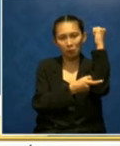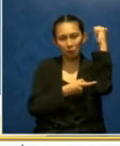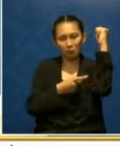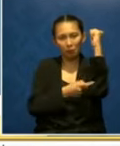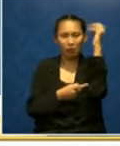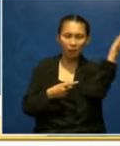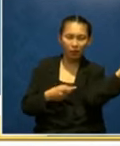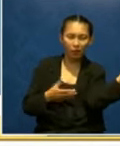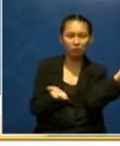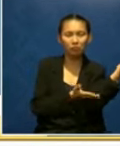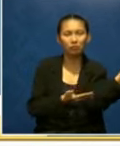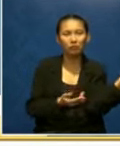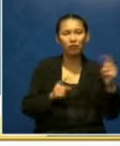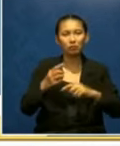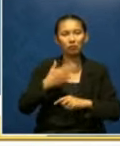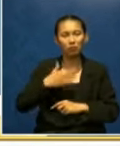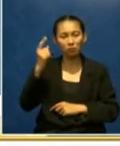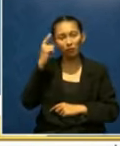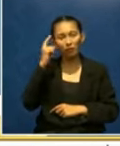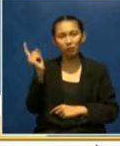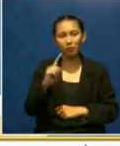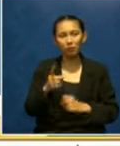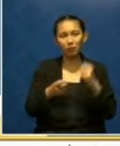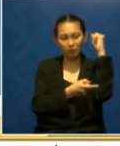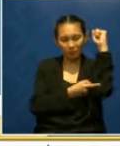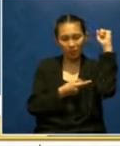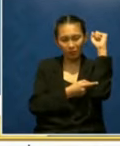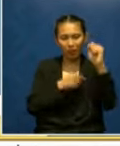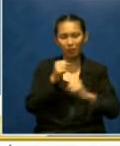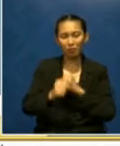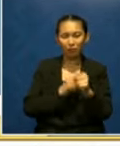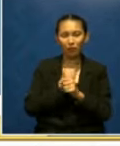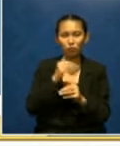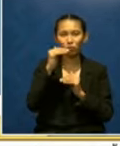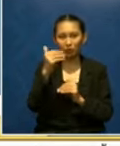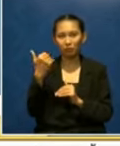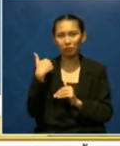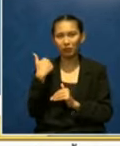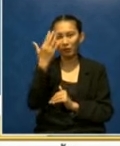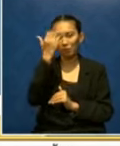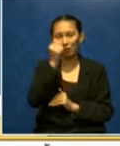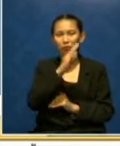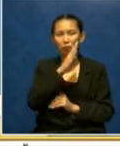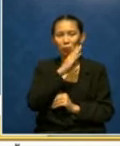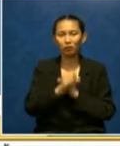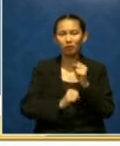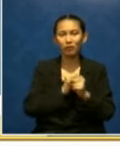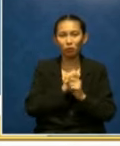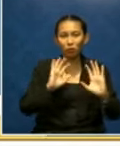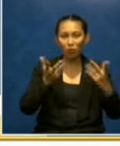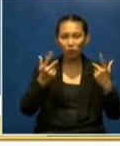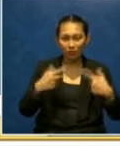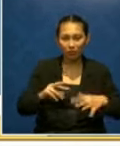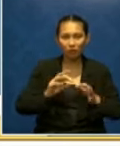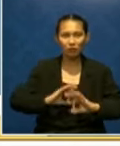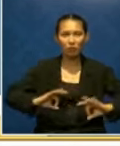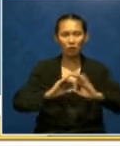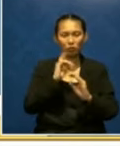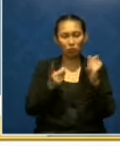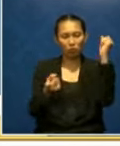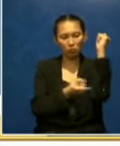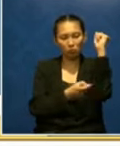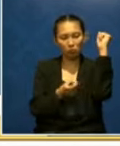คนนะคะพอจะทราบมาบ้างใช่มั้ยคะว่ายางพาราเนี่ยมีอายุจำกัดนะคะเมื่อถึงวันนึงเมื่อหมดสภาพไปแล้วหมดอายุแล้วเนี่ยเราก็ต้องตัดยาง